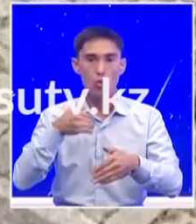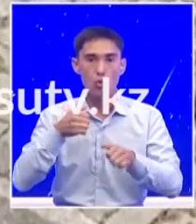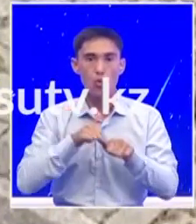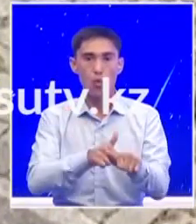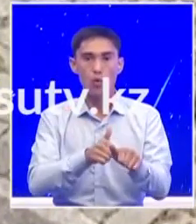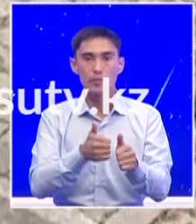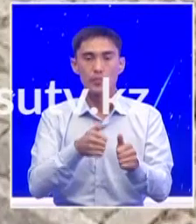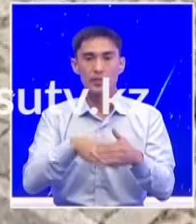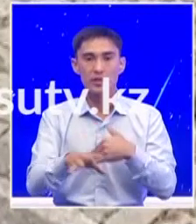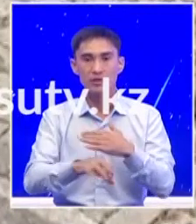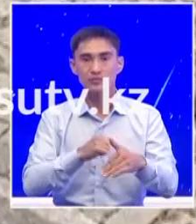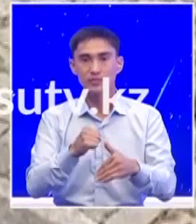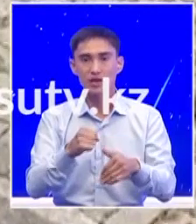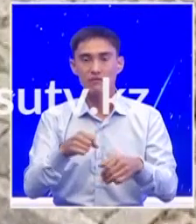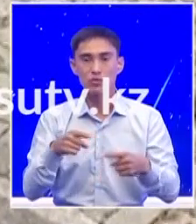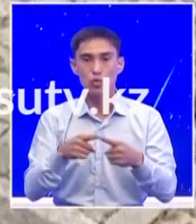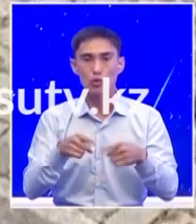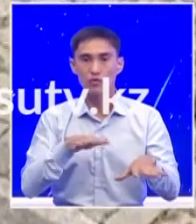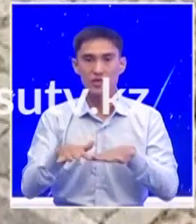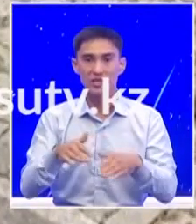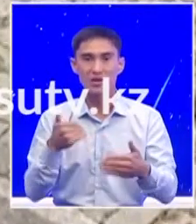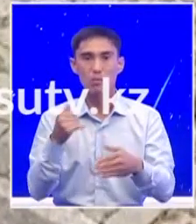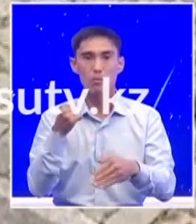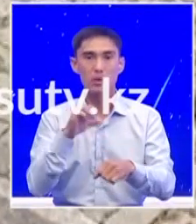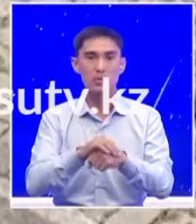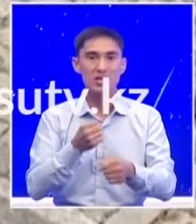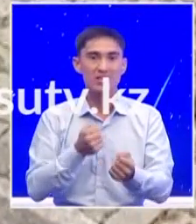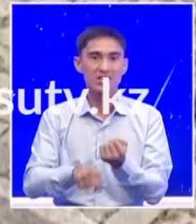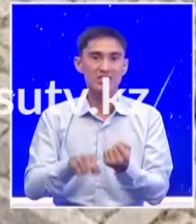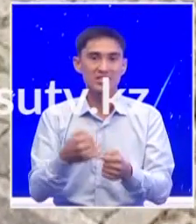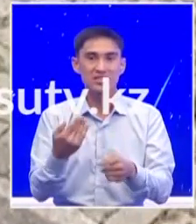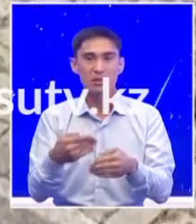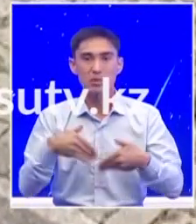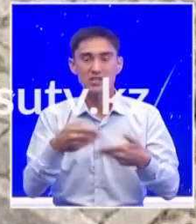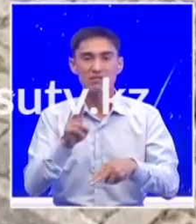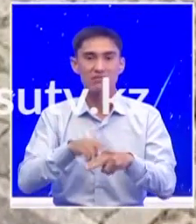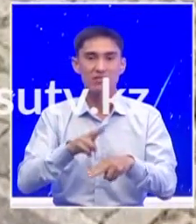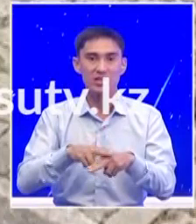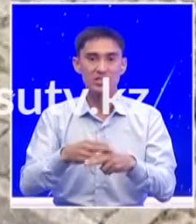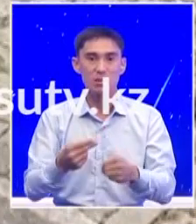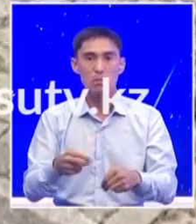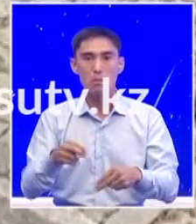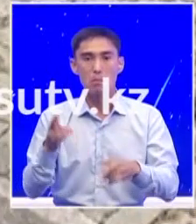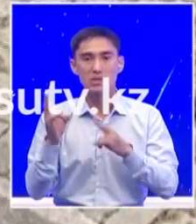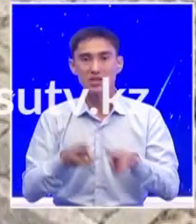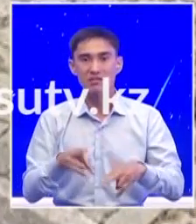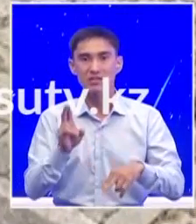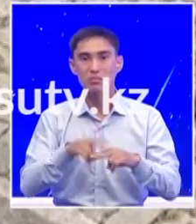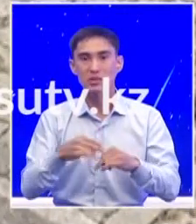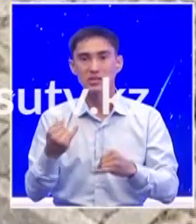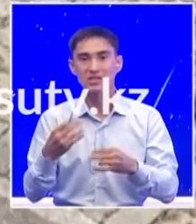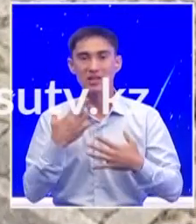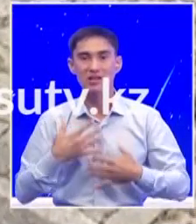угона в отношении него возбуждено уголовное дело за применение насилия в отношении представителя власти. Пострадавшего правоохранителя